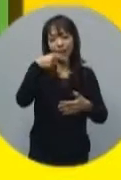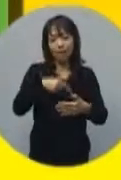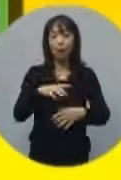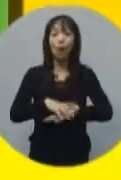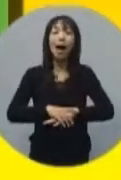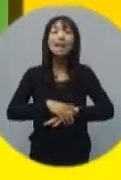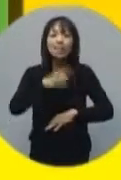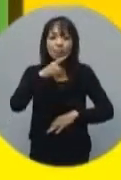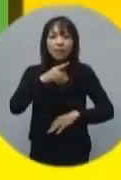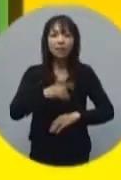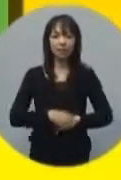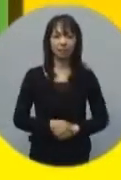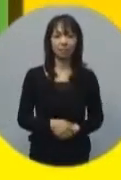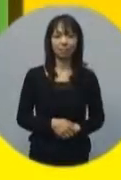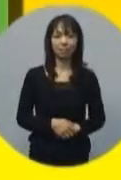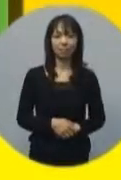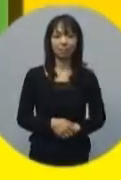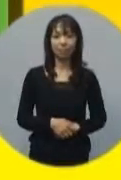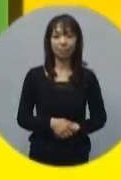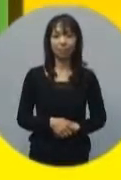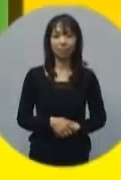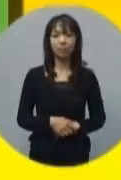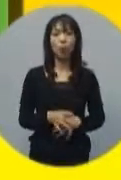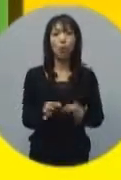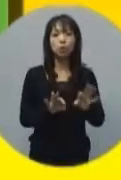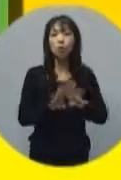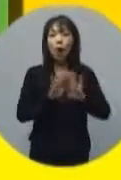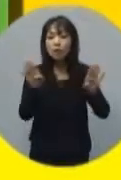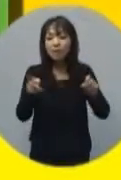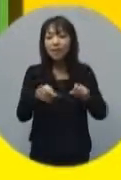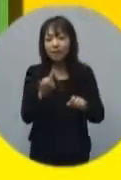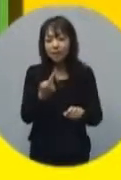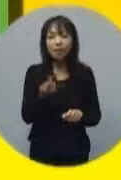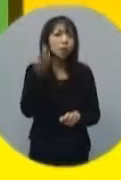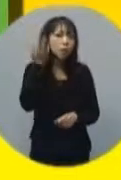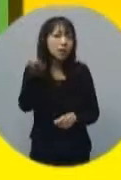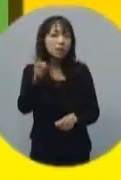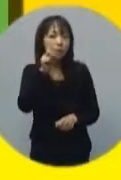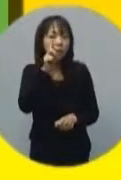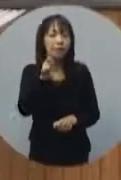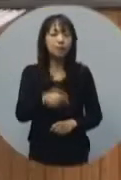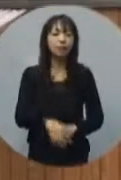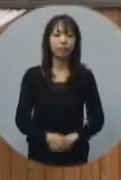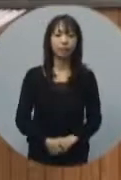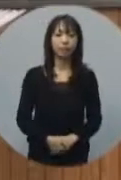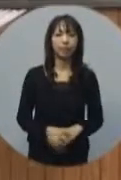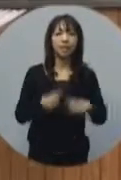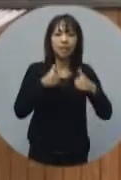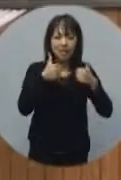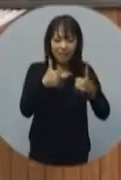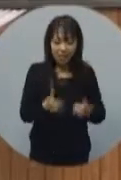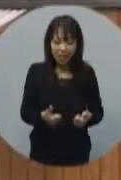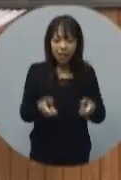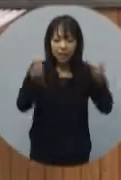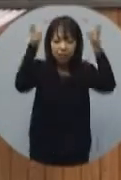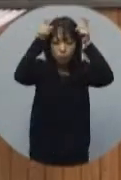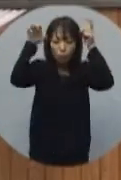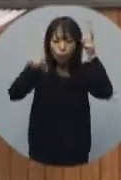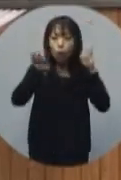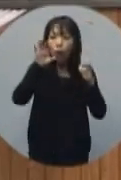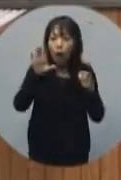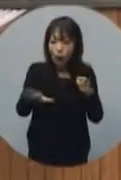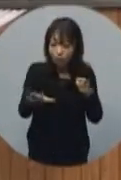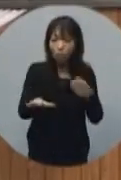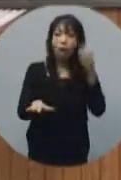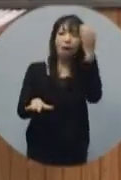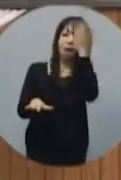試み。斉藤さんに直売所を始めたきっかけを聞いてみました。 茅ヶ崎に牧場ある